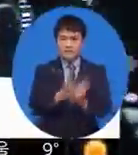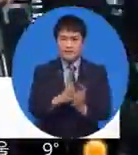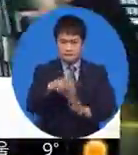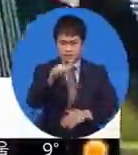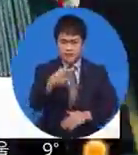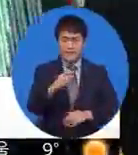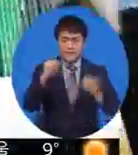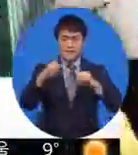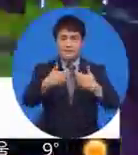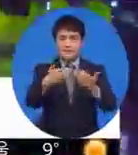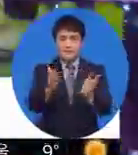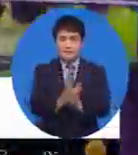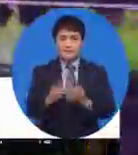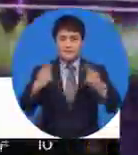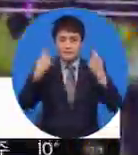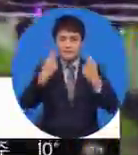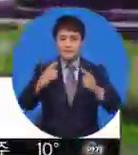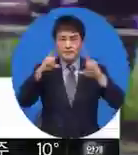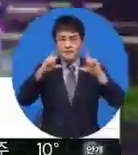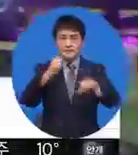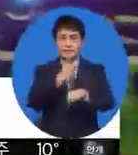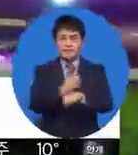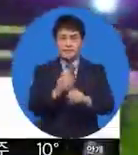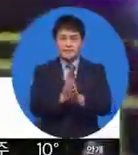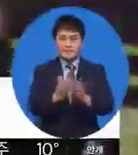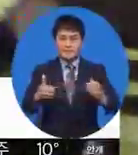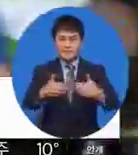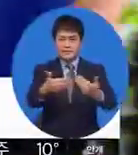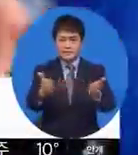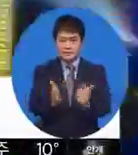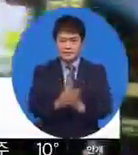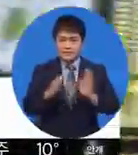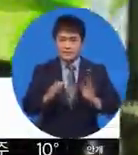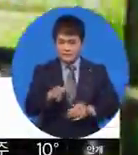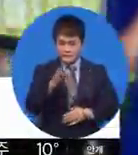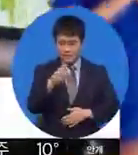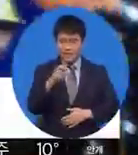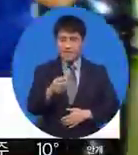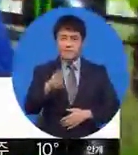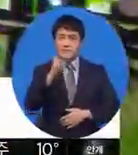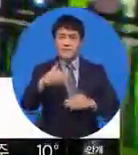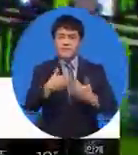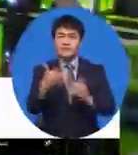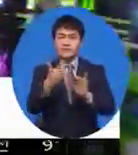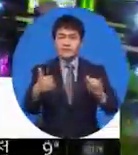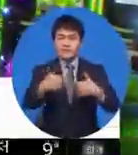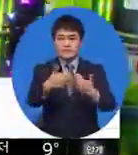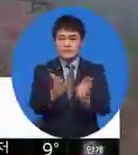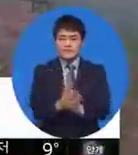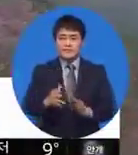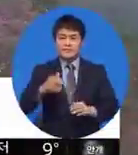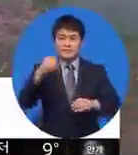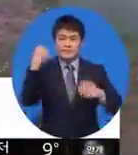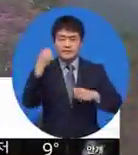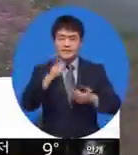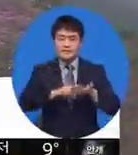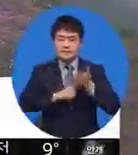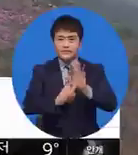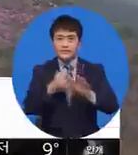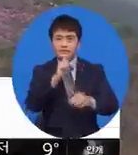체육관에서 올해 관광도시 선포식을 시작으로 B2B, 에이프릴 등 가수 8팀이 출연하는 K-POP 콘서트를 진행할